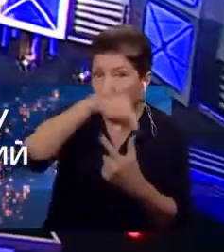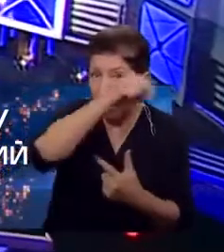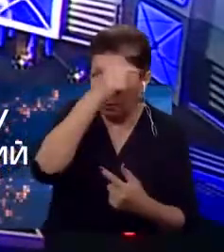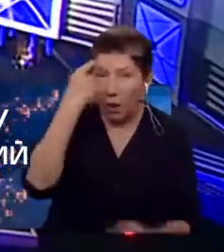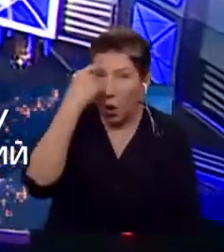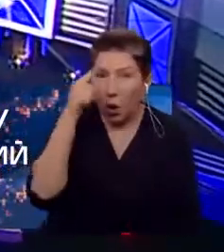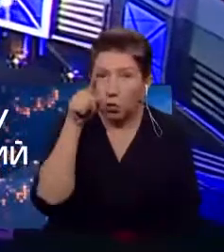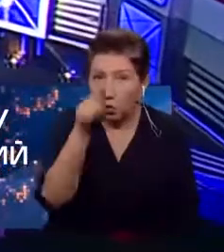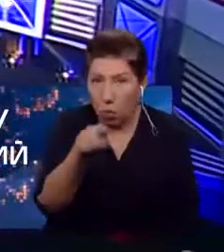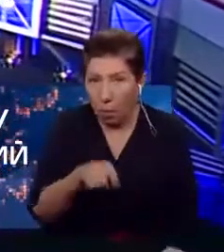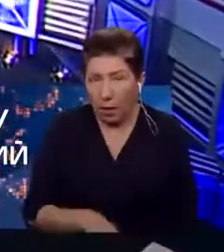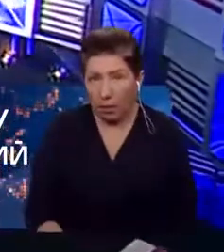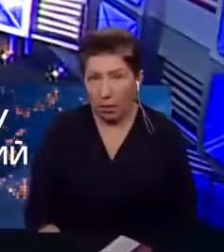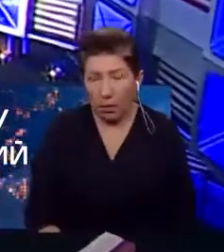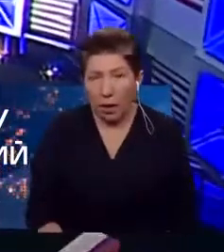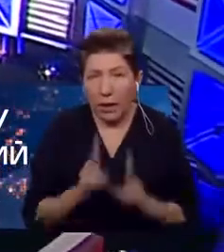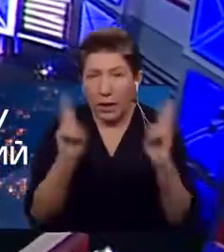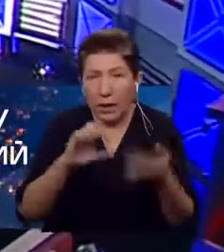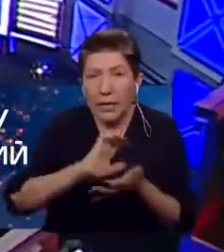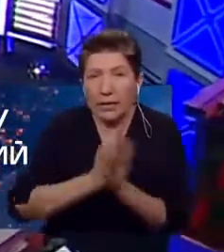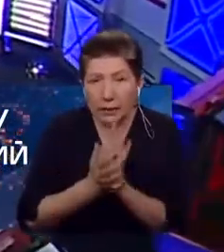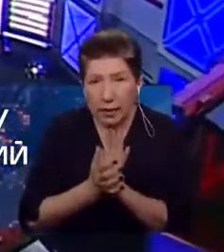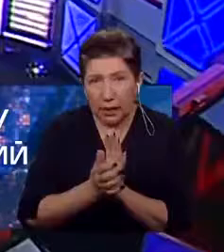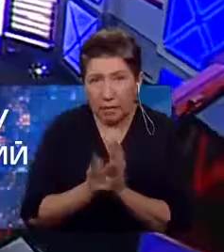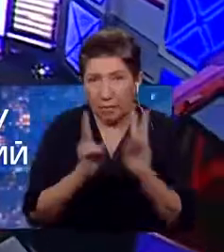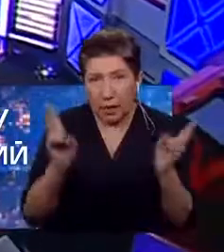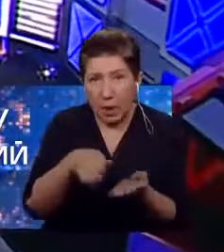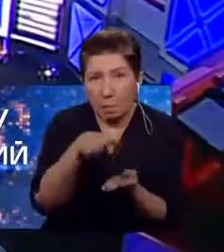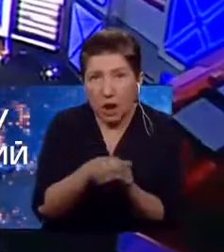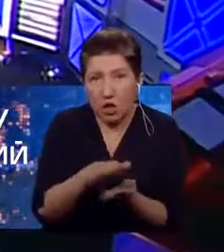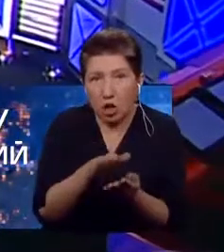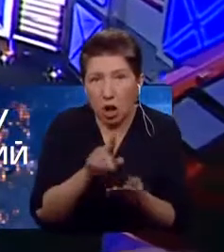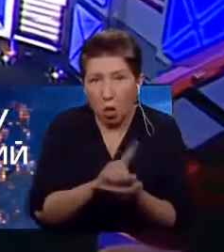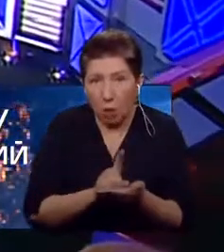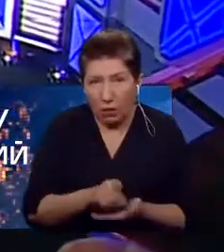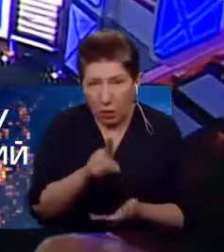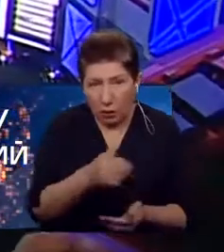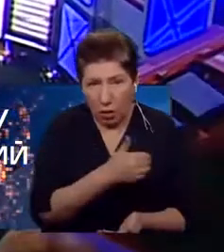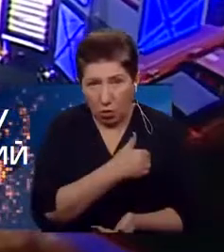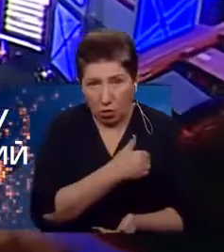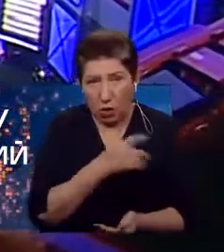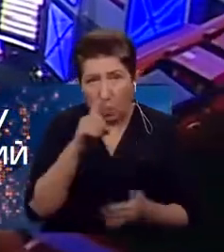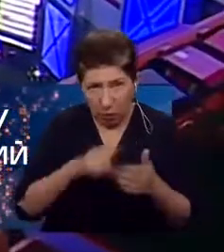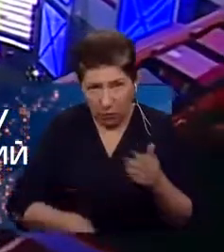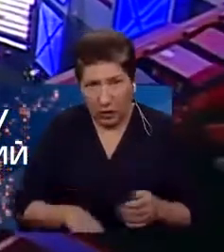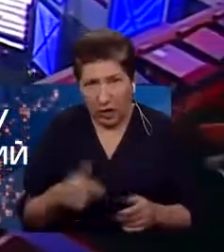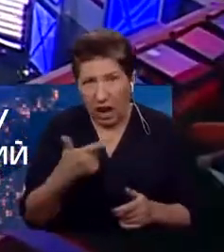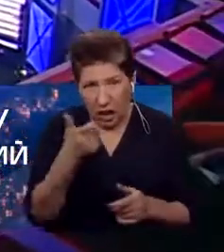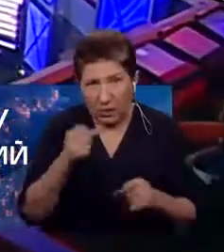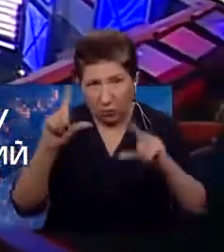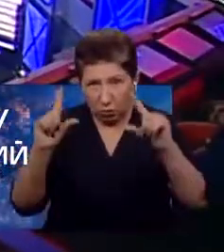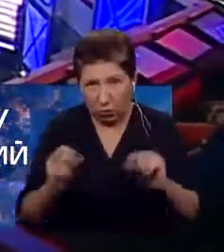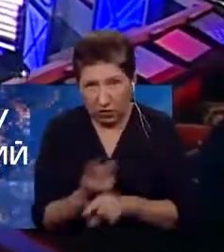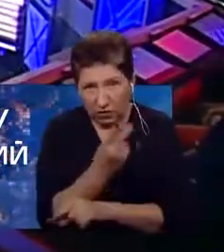думаймо, який сир, в якій мишоловці ми отримуємо, коли повіримо, що ціна газу може бути знижена в